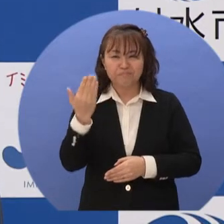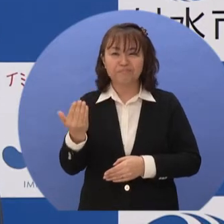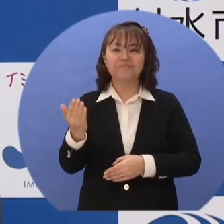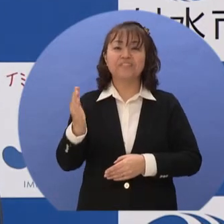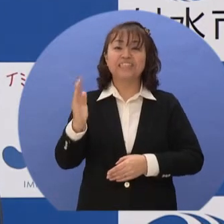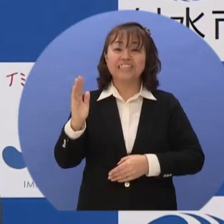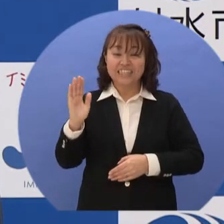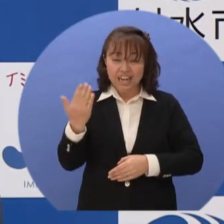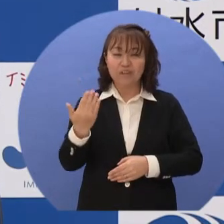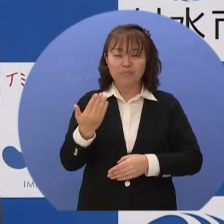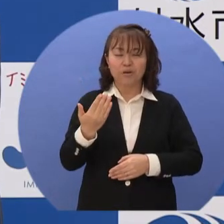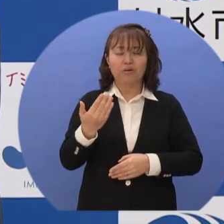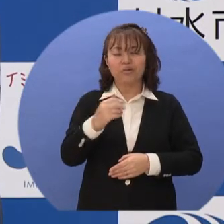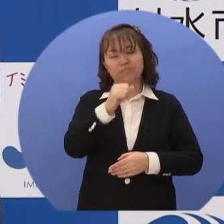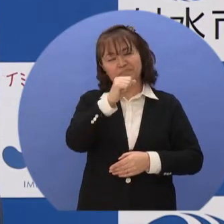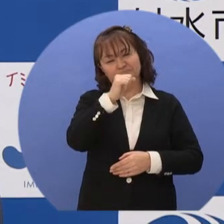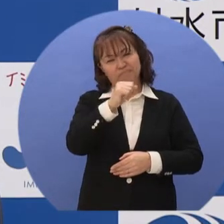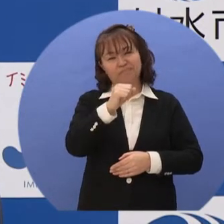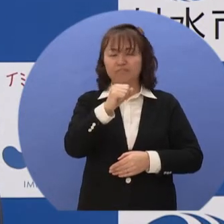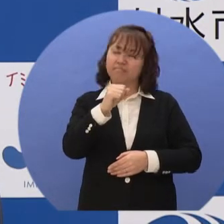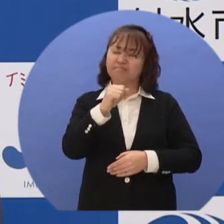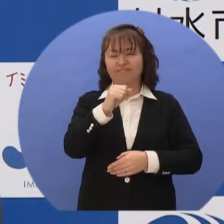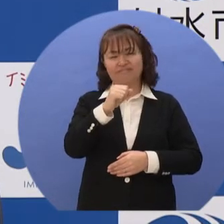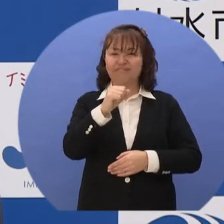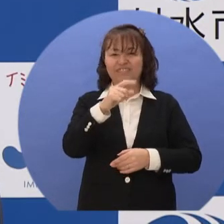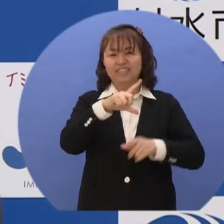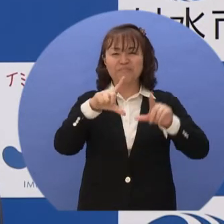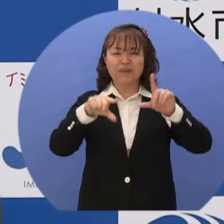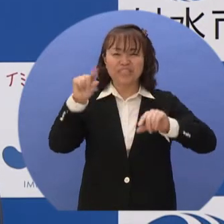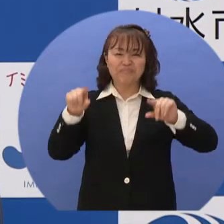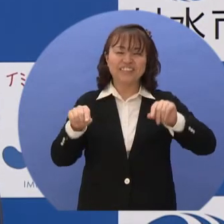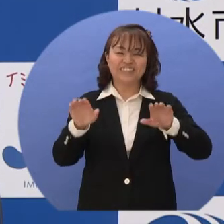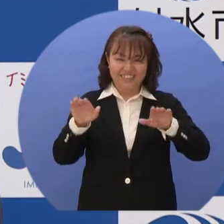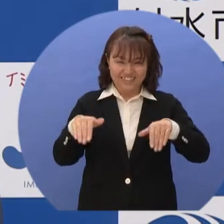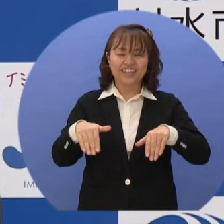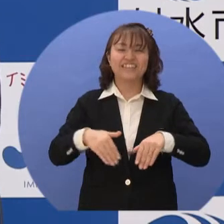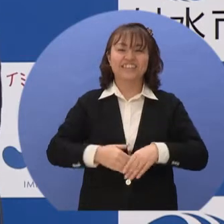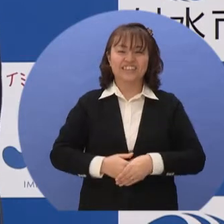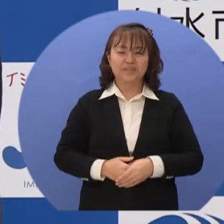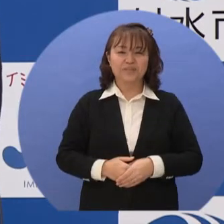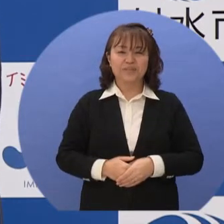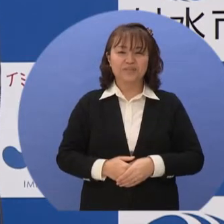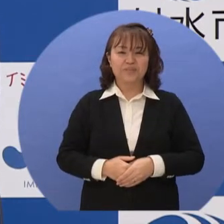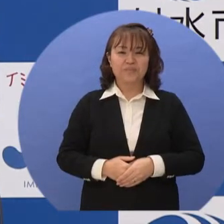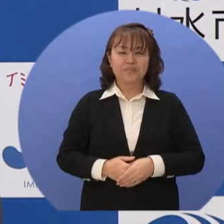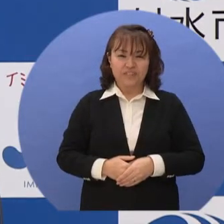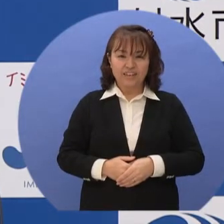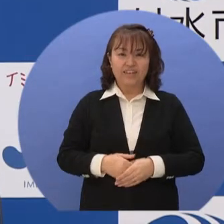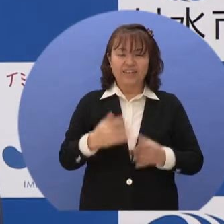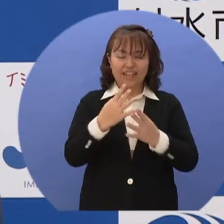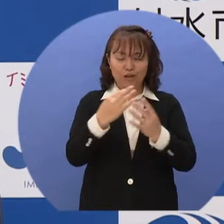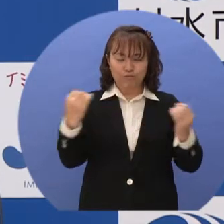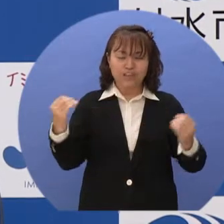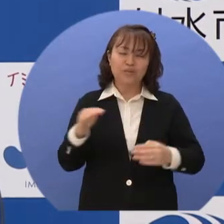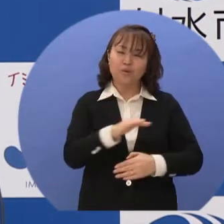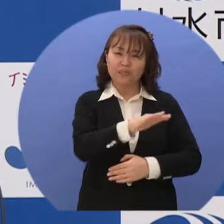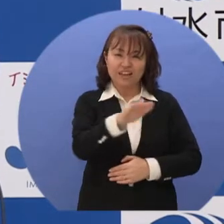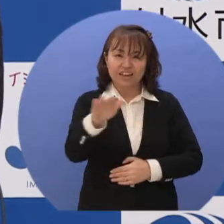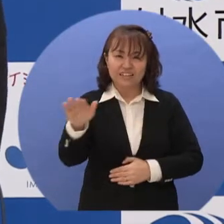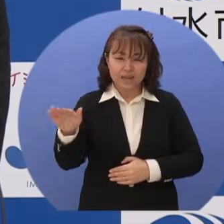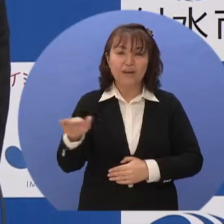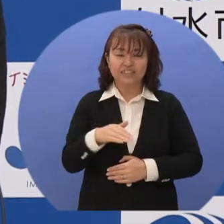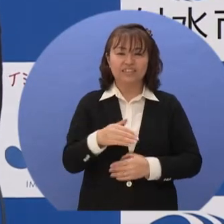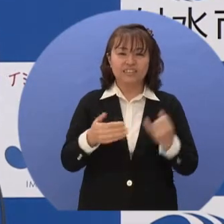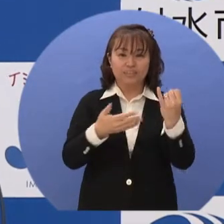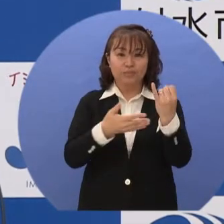あのままちまちのようでございますけれどもまあのこういった機会でですねえたくさんのにこの意に